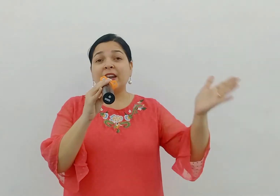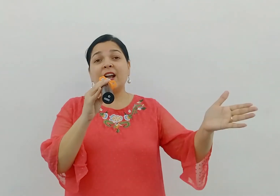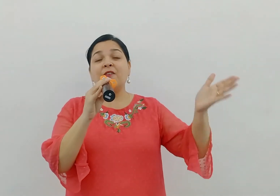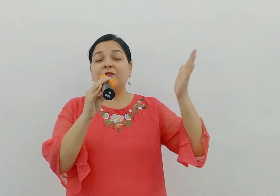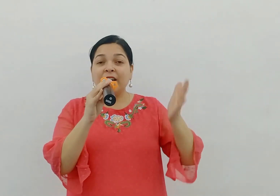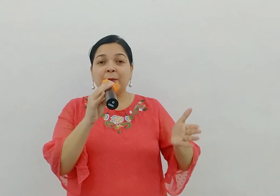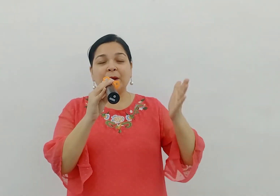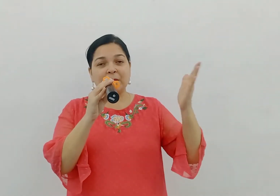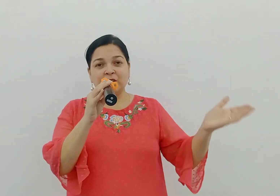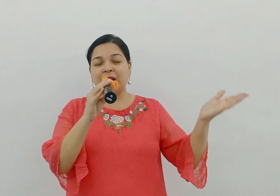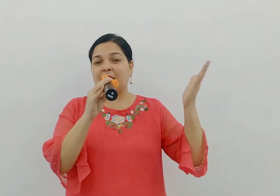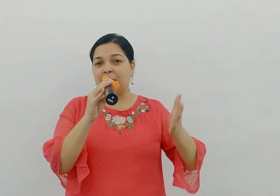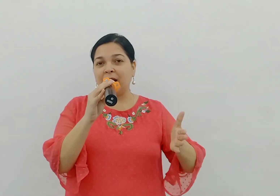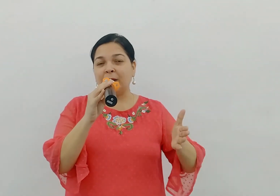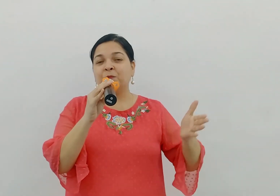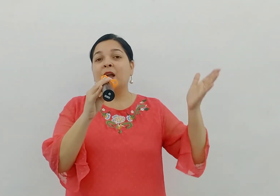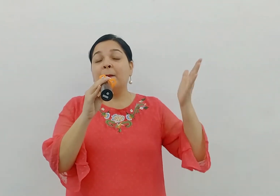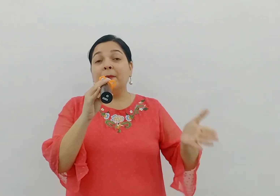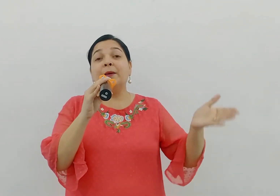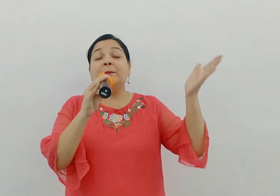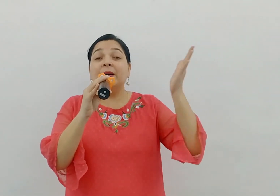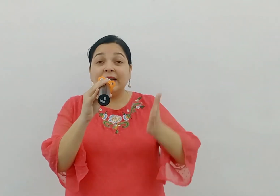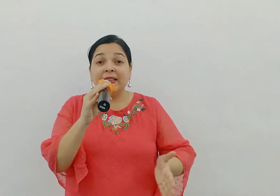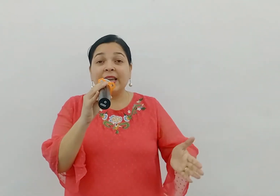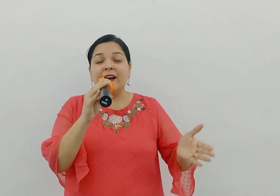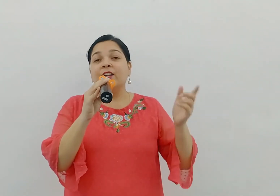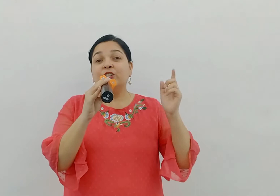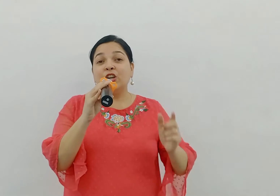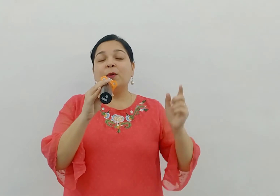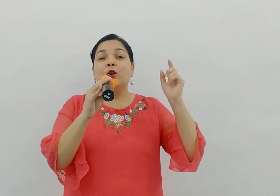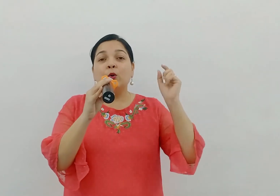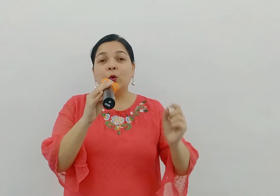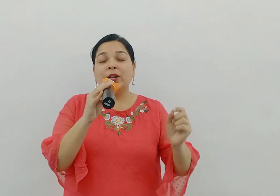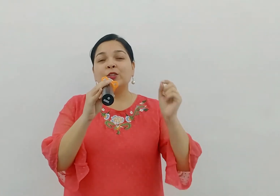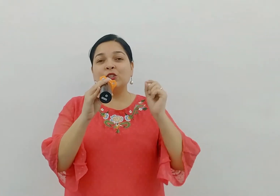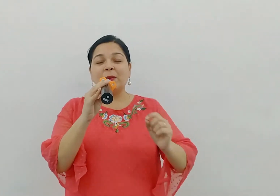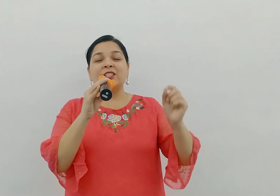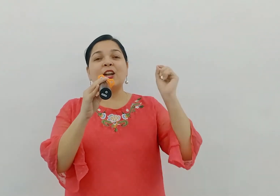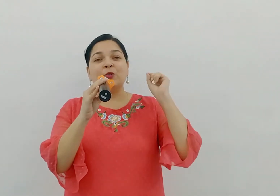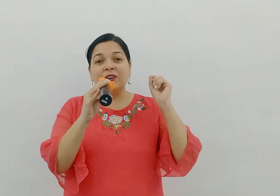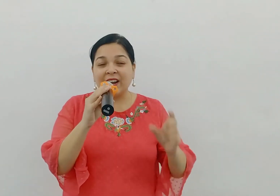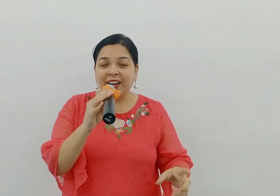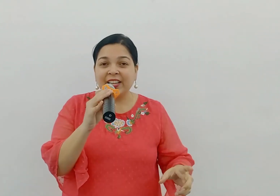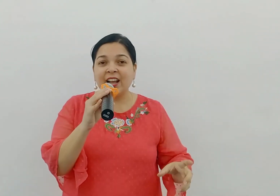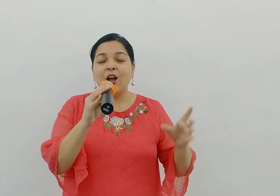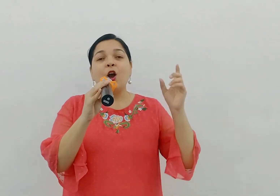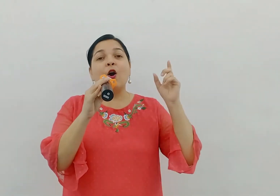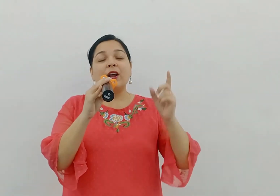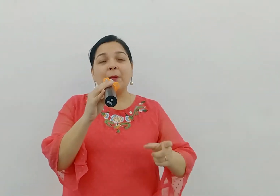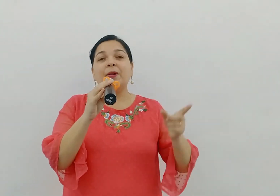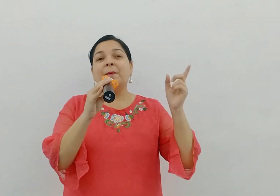नष्ट करने का, वहीं परमेश्वर ने अपना मन बदल दिया जब लोगों ने सुसमाचार को ग्रहण